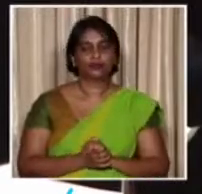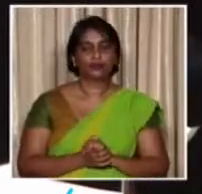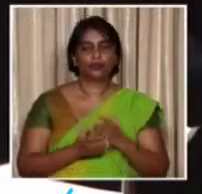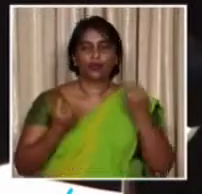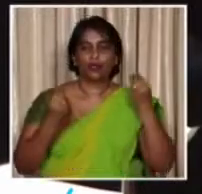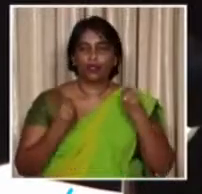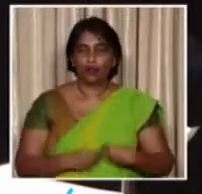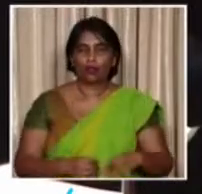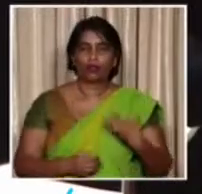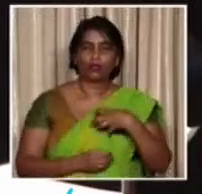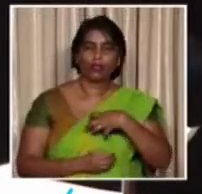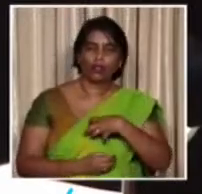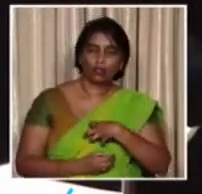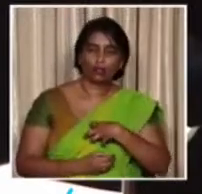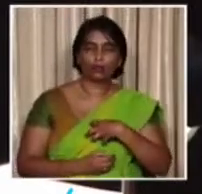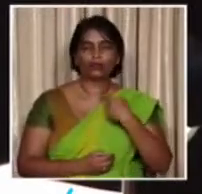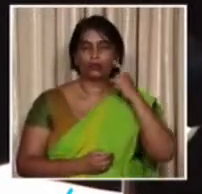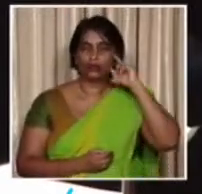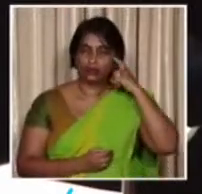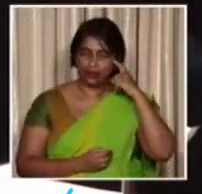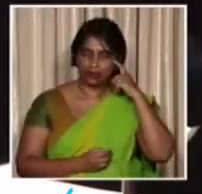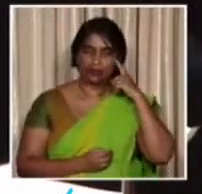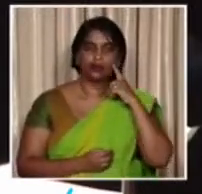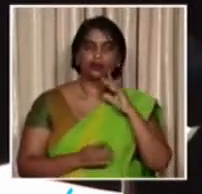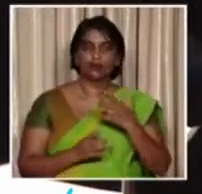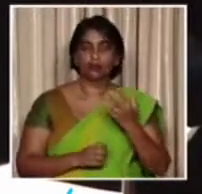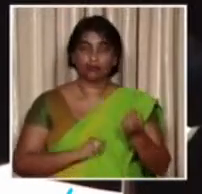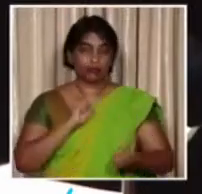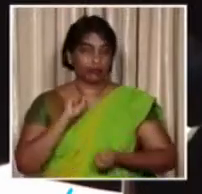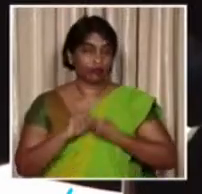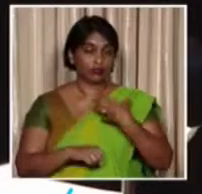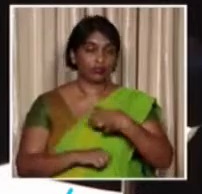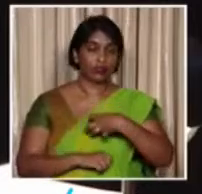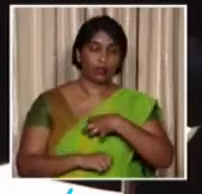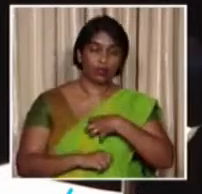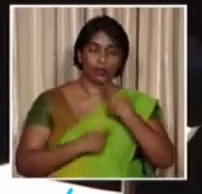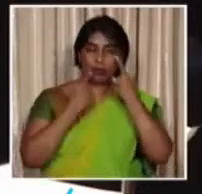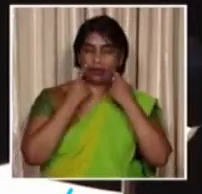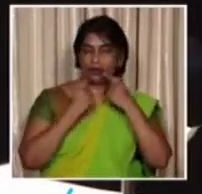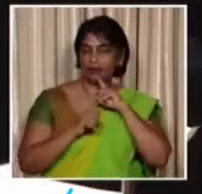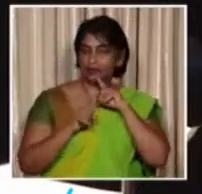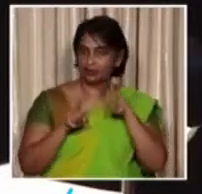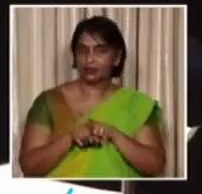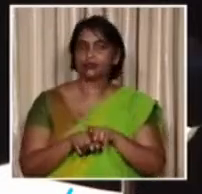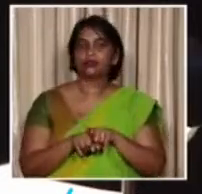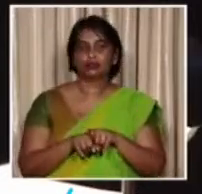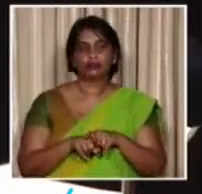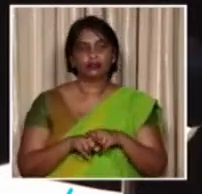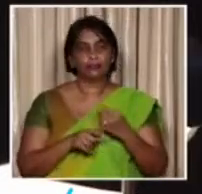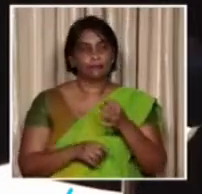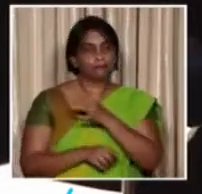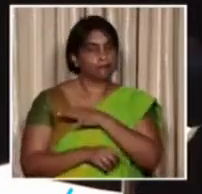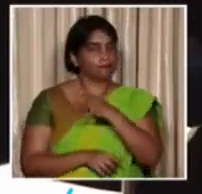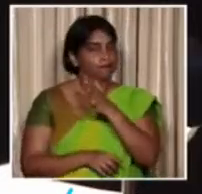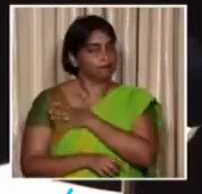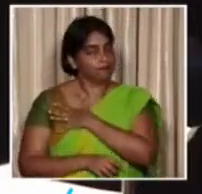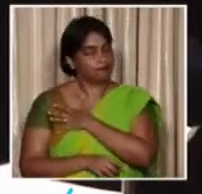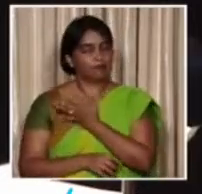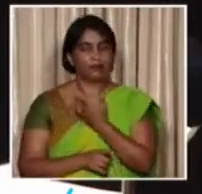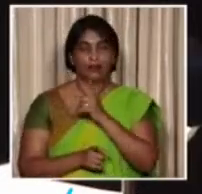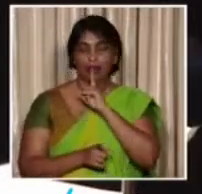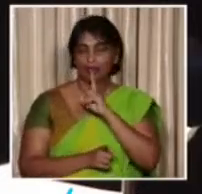අසාර්ථක භාවයේ වේදනාවේ අඬහැරේ කෝපේ වේදනාවේ අඬහැරේ විතක වෛරයේ වේදනාවේ